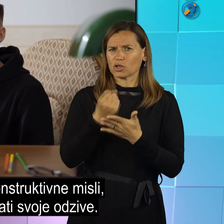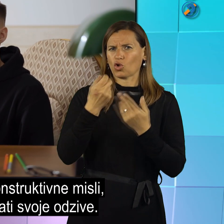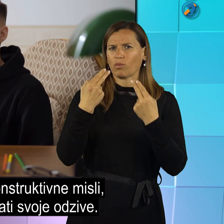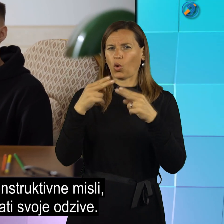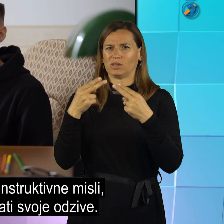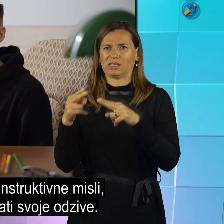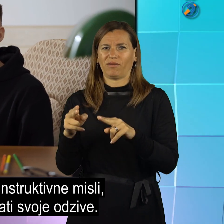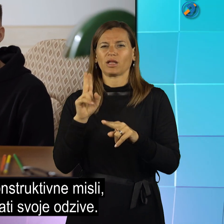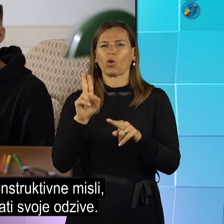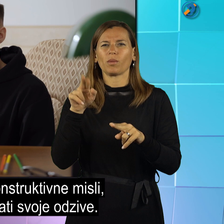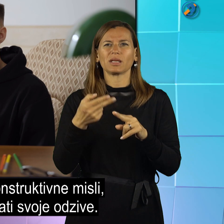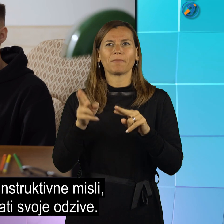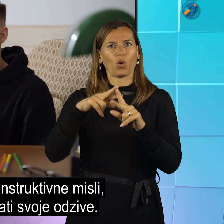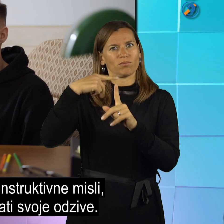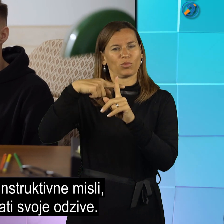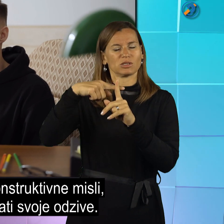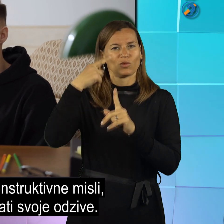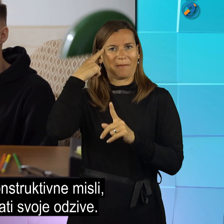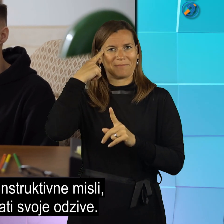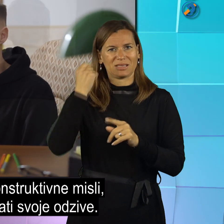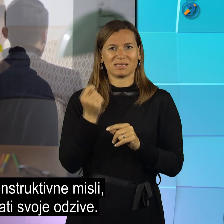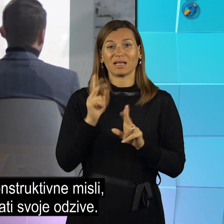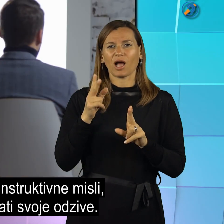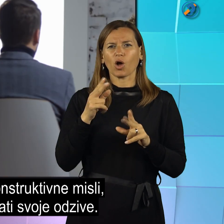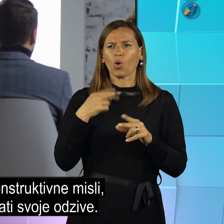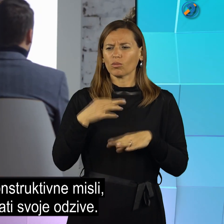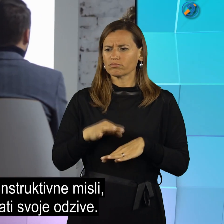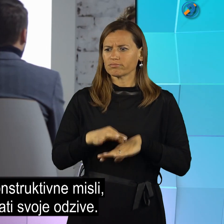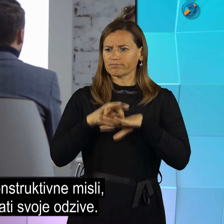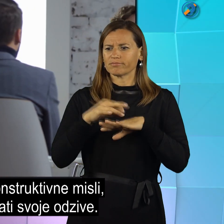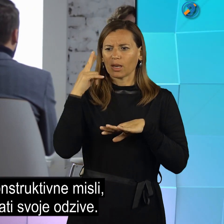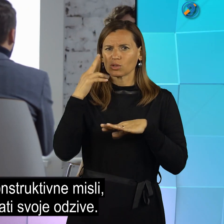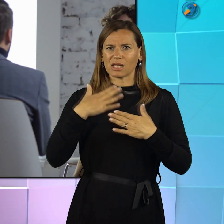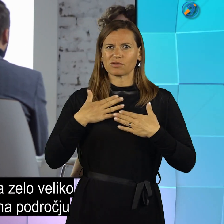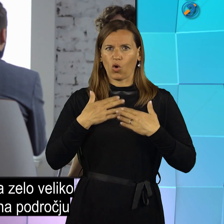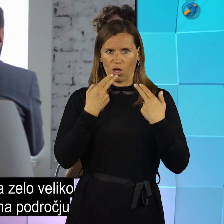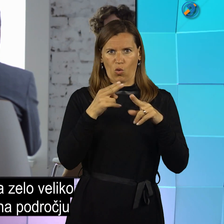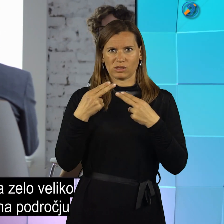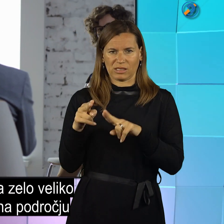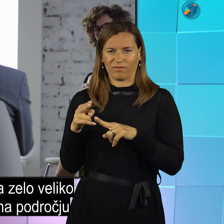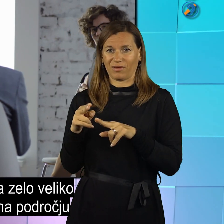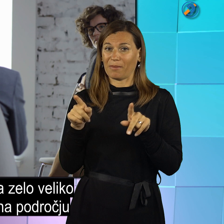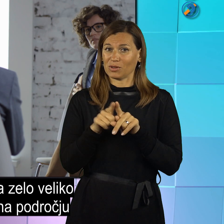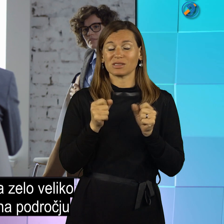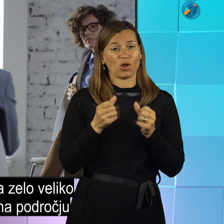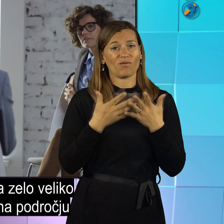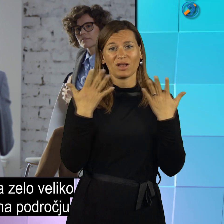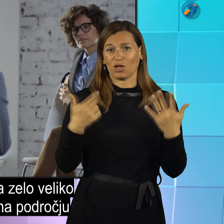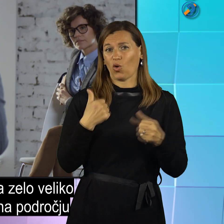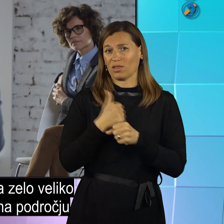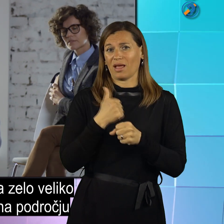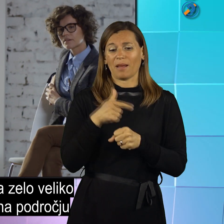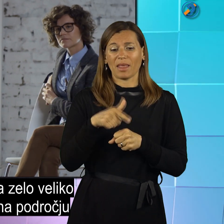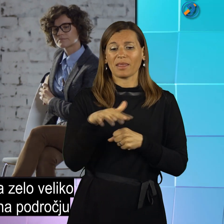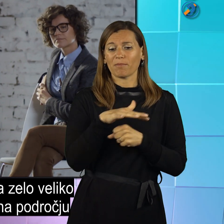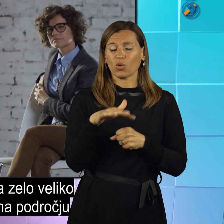kako mogoče imeti kakšne bolj konstruktivne misli, ne, kako prepoznavati svoje odzive. In pa seveda zelo